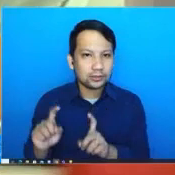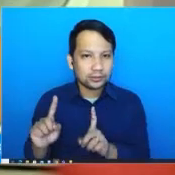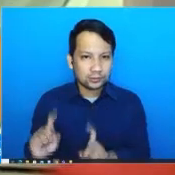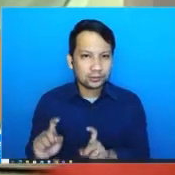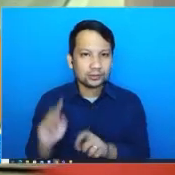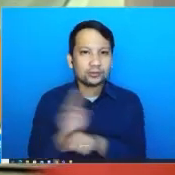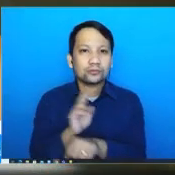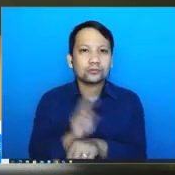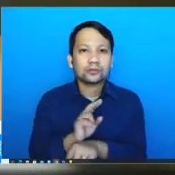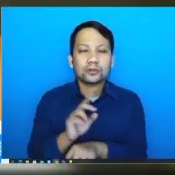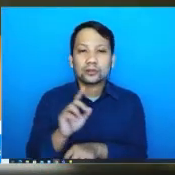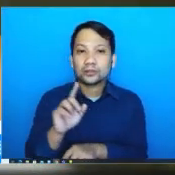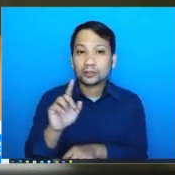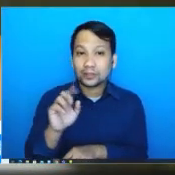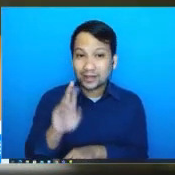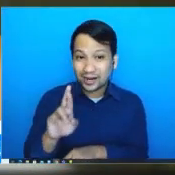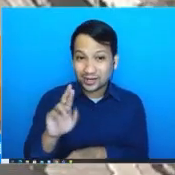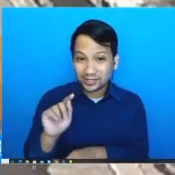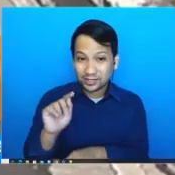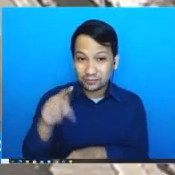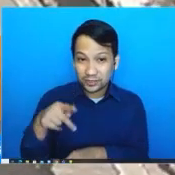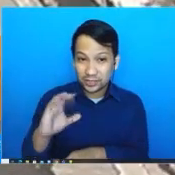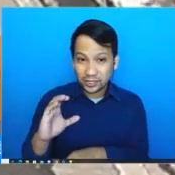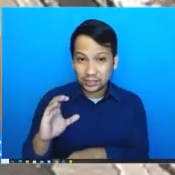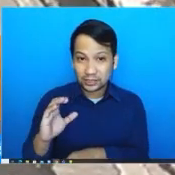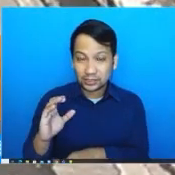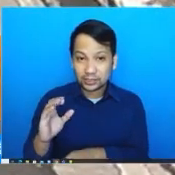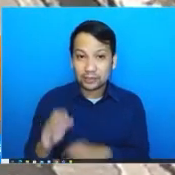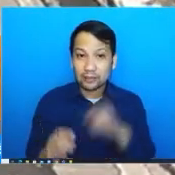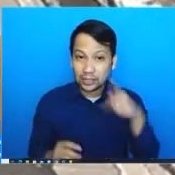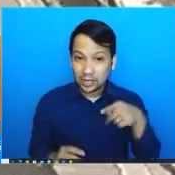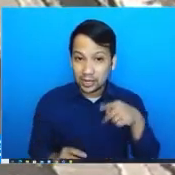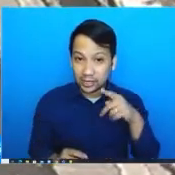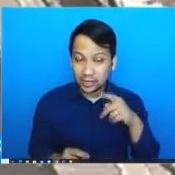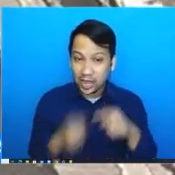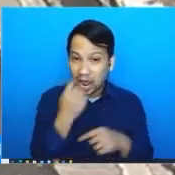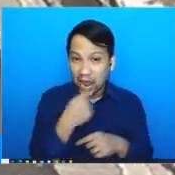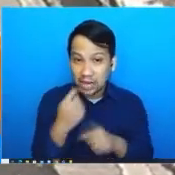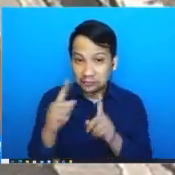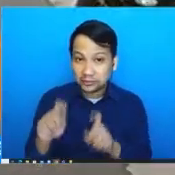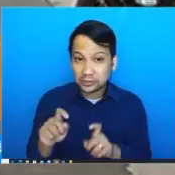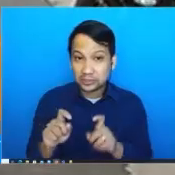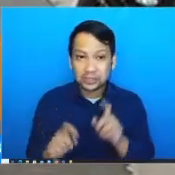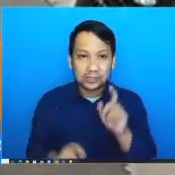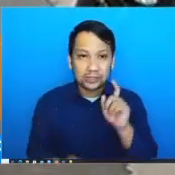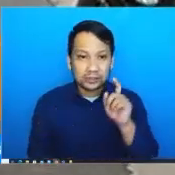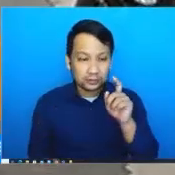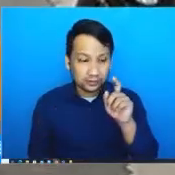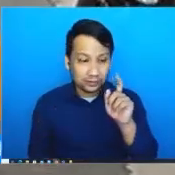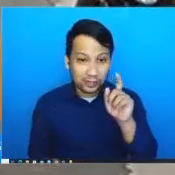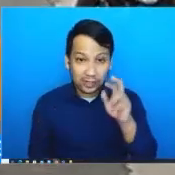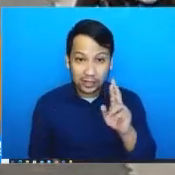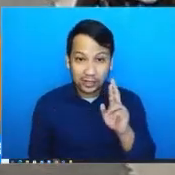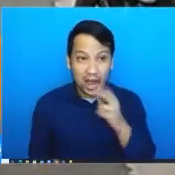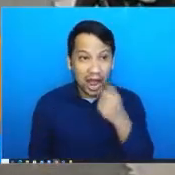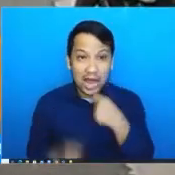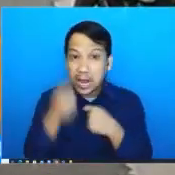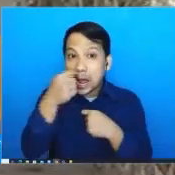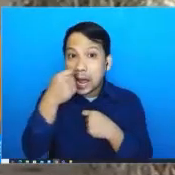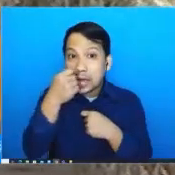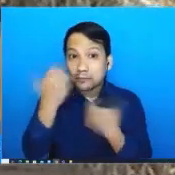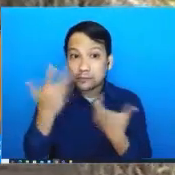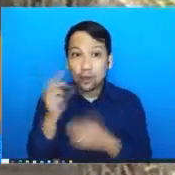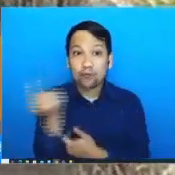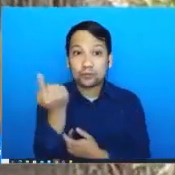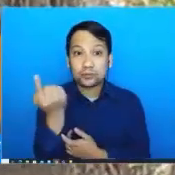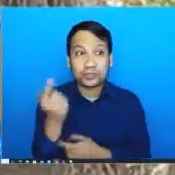RT-PCR. RT-PCR lang, hindi pwedeng antigen. Ngayong araw, makikipagpulong ang DOH sa League of Provinces at League of Municipalities of the